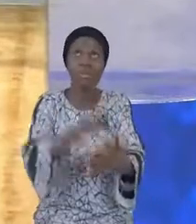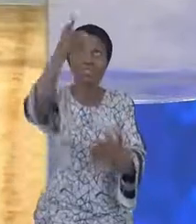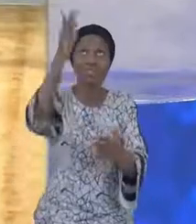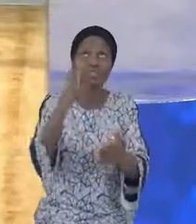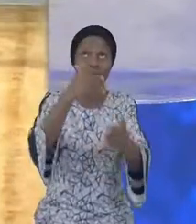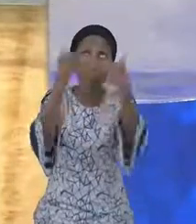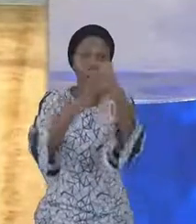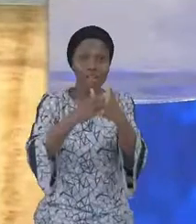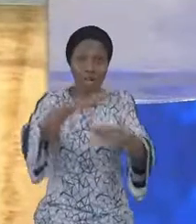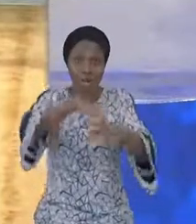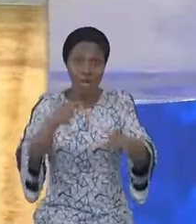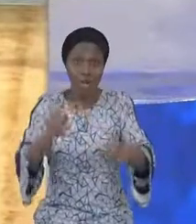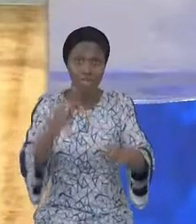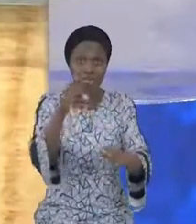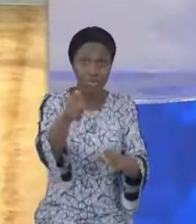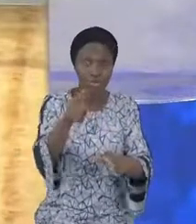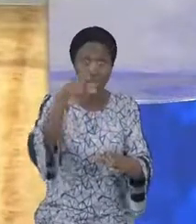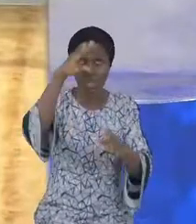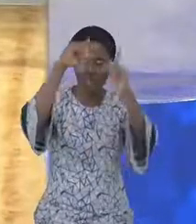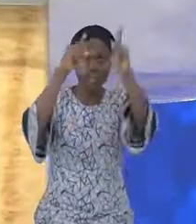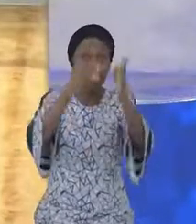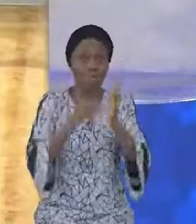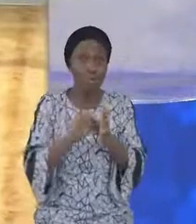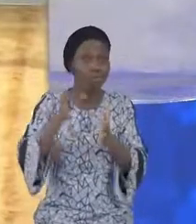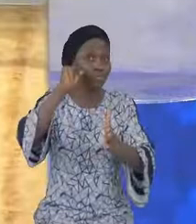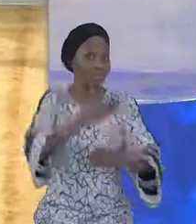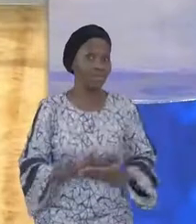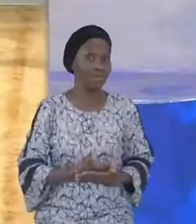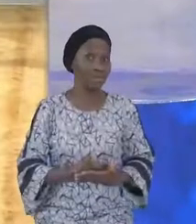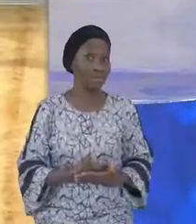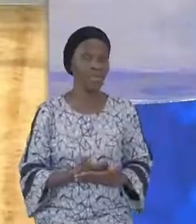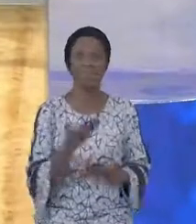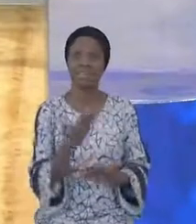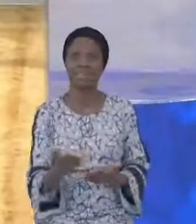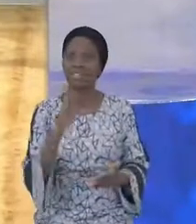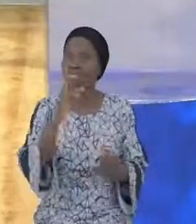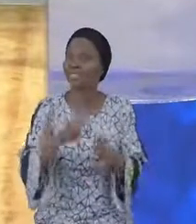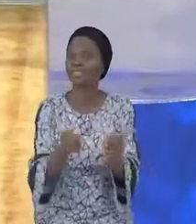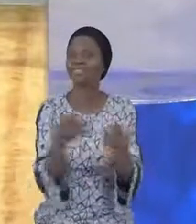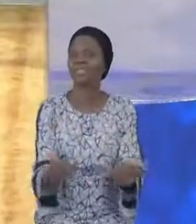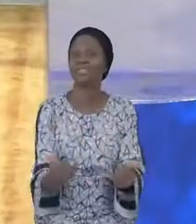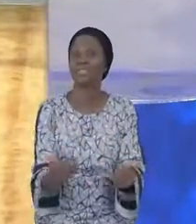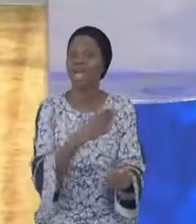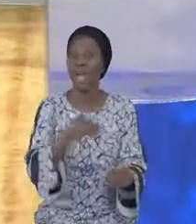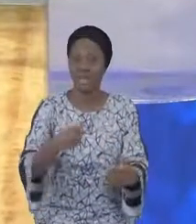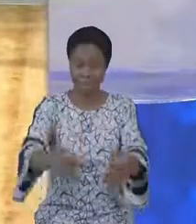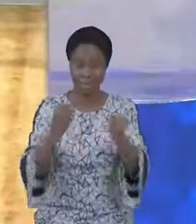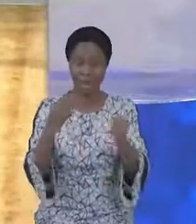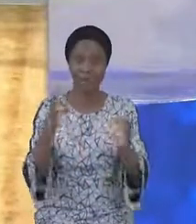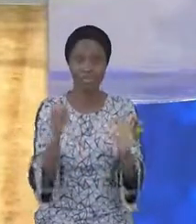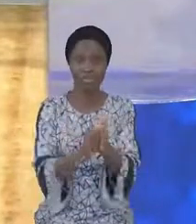t'appelle sa fille. Les choses sont différentes maintenant pour vous. Et la puissance de cette nouvelle